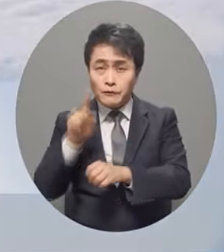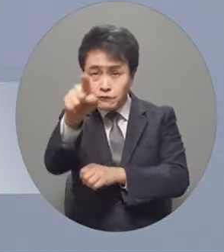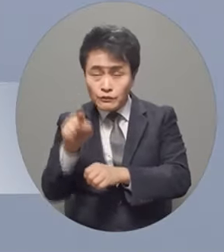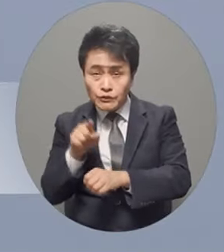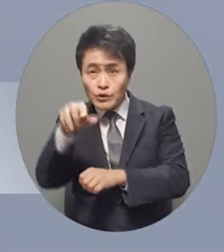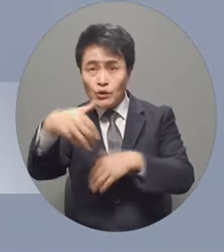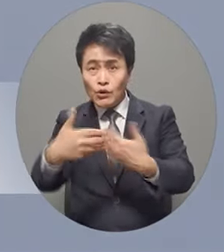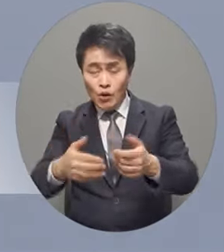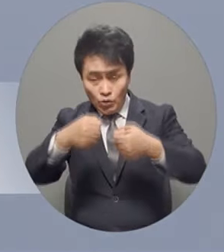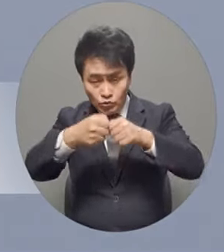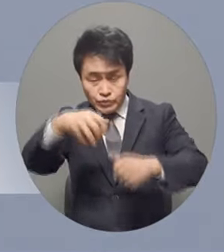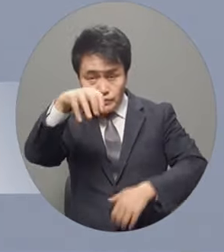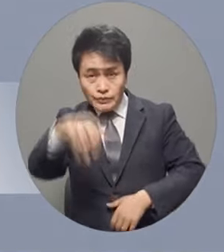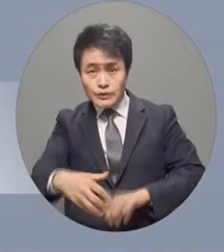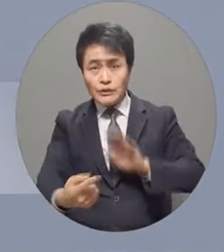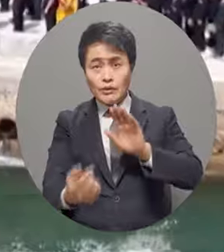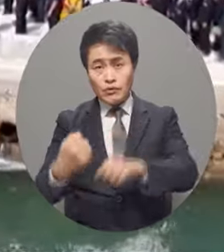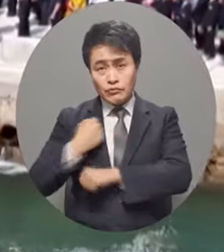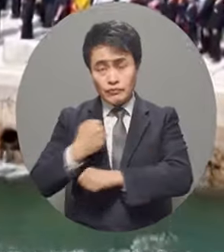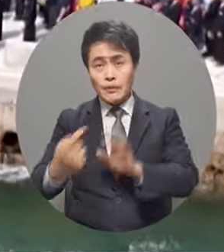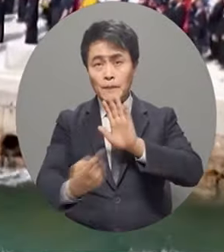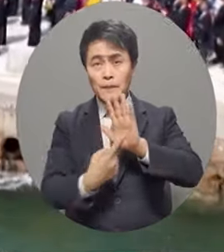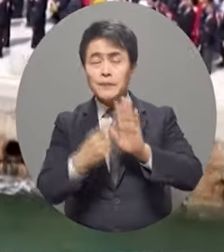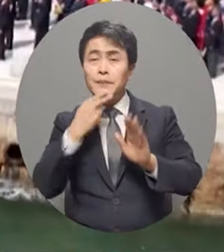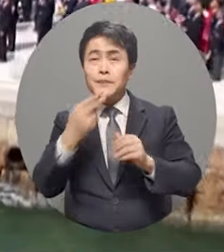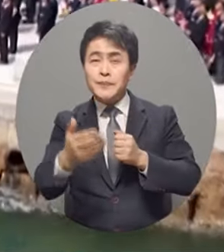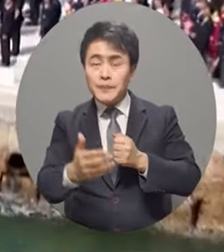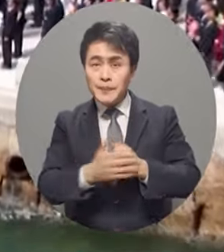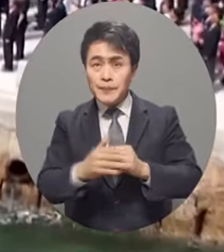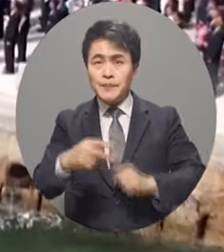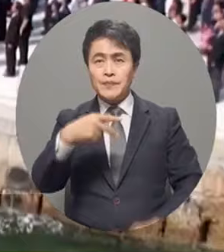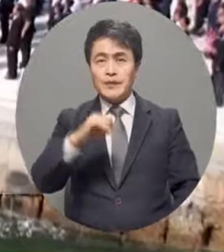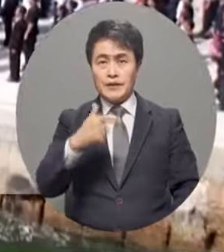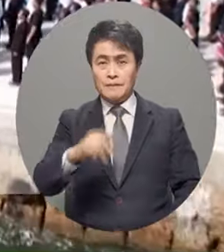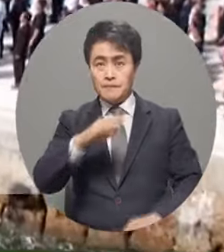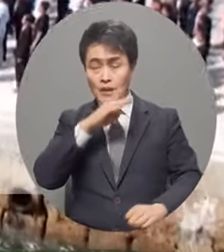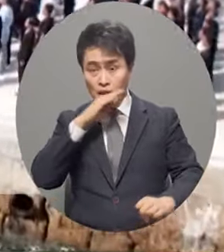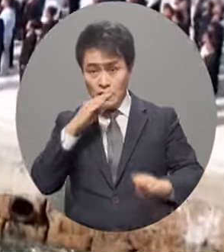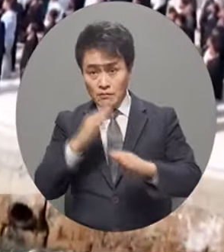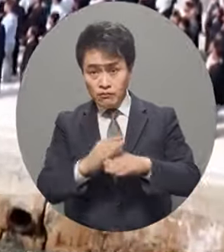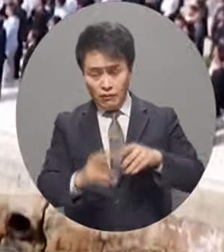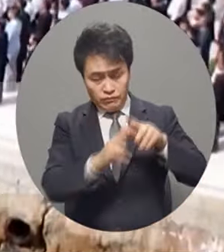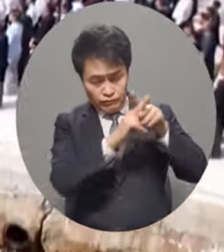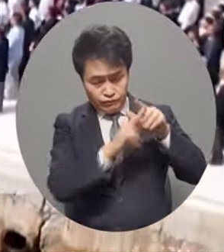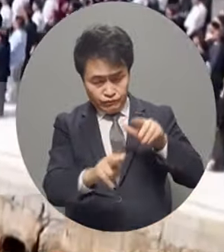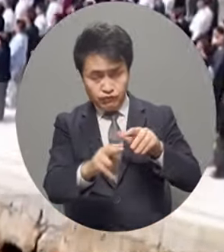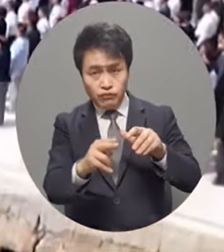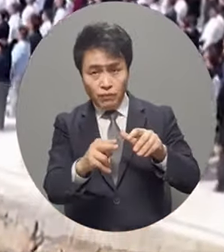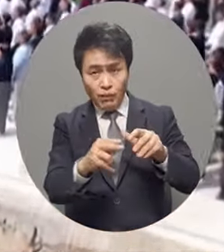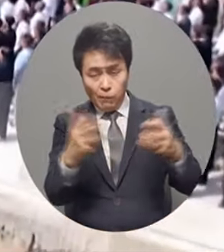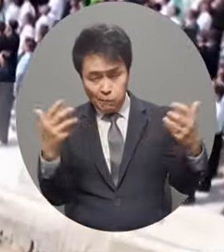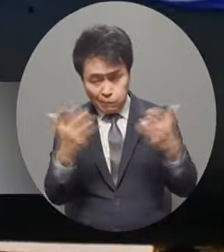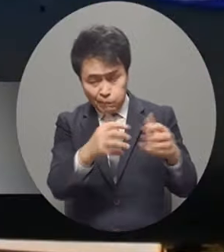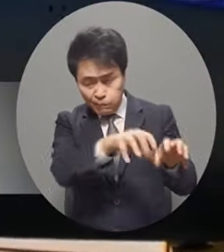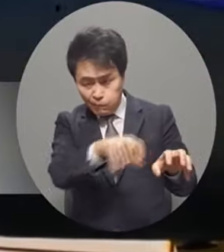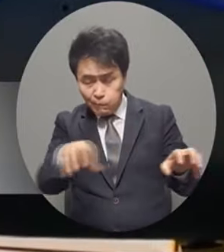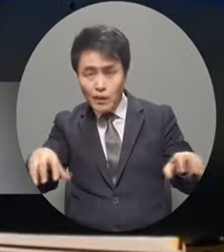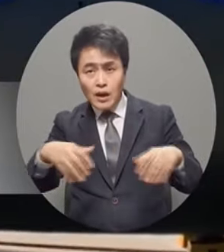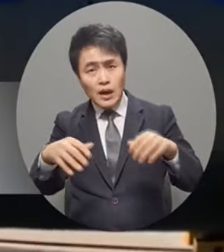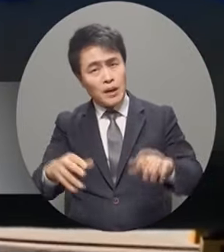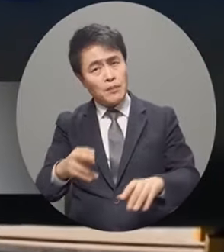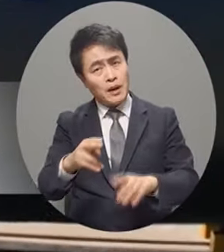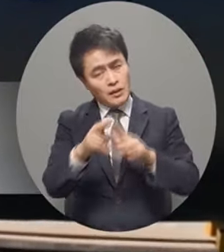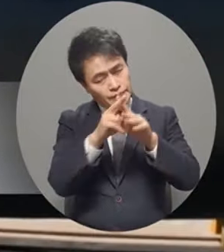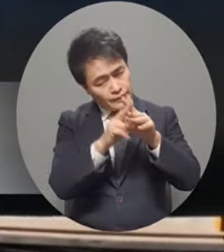장소를 구체적으로 밝히진 않았습니다. 다만 심포에 북한의 잠수함 시설이 밀집돼 있다는 점에서 잠수함에서